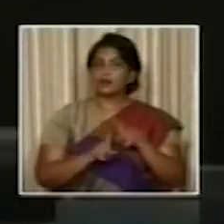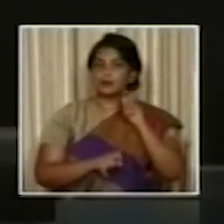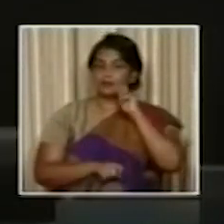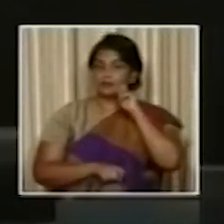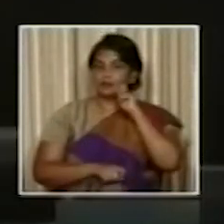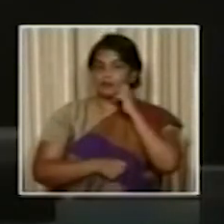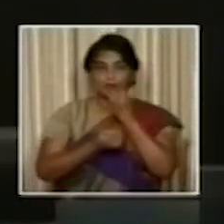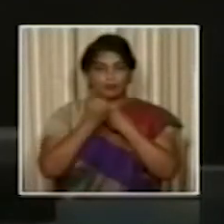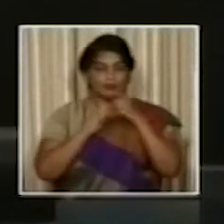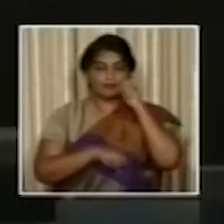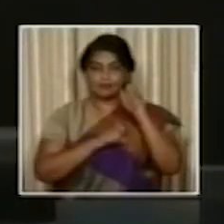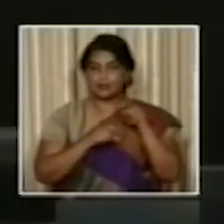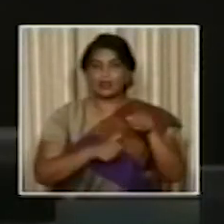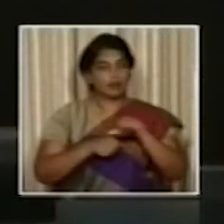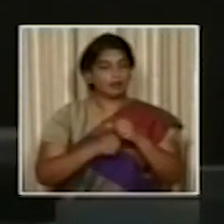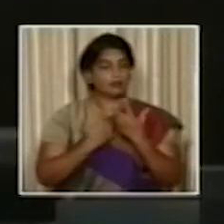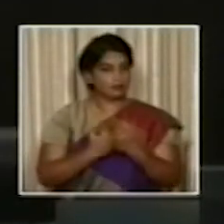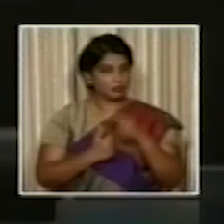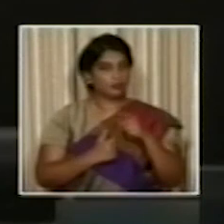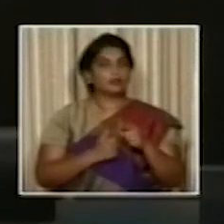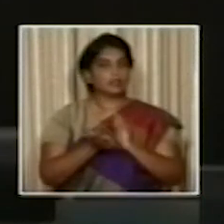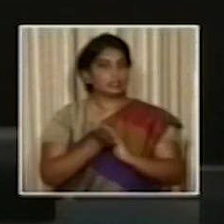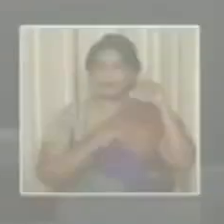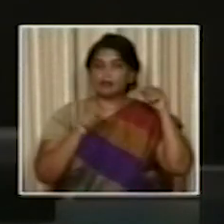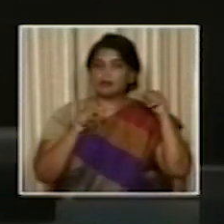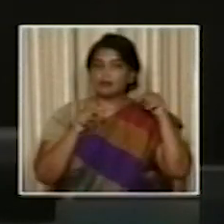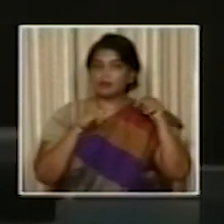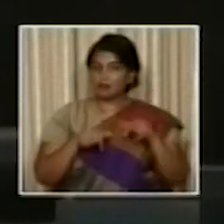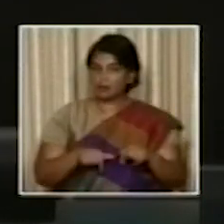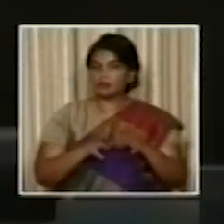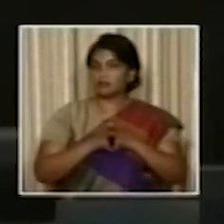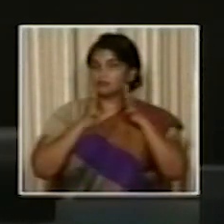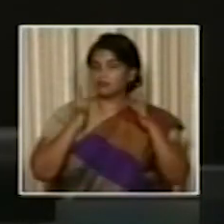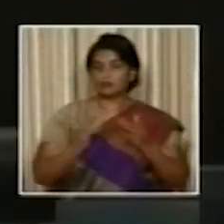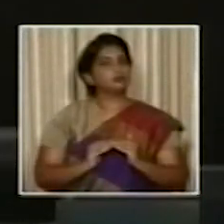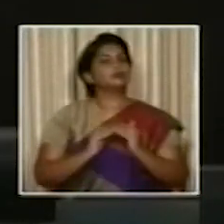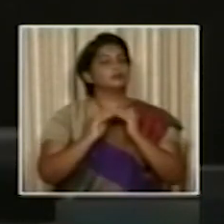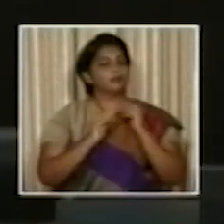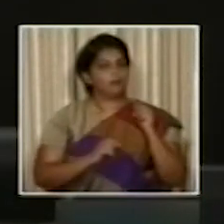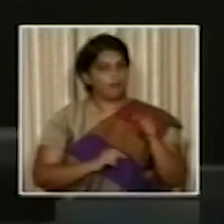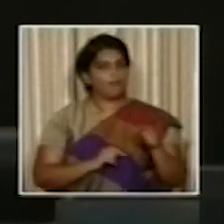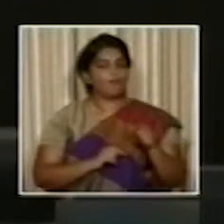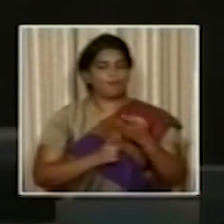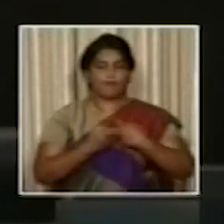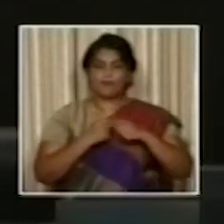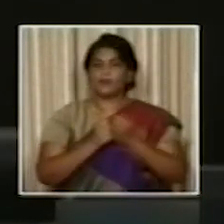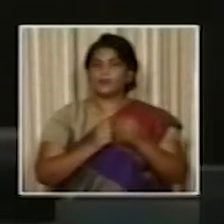சிந்தித்து செயற்படுவோம். பாவனையாளர்களுக்கு அந்த நிறுவனங்களிடமிருந்து கிடைத்த சேவையை இன்னும் மேம்படுத்த இந்த மறுசீரமைப்பு